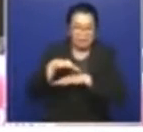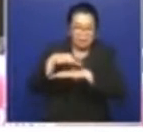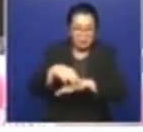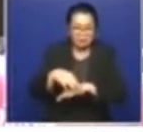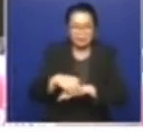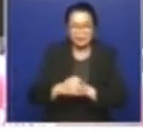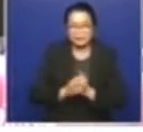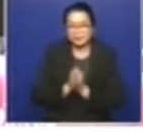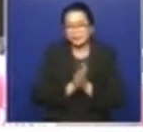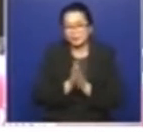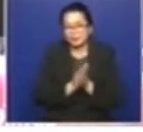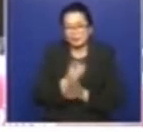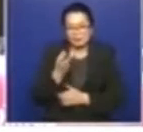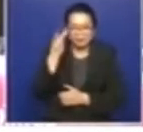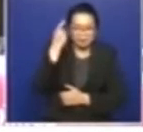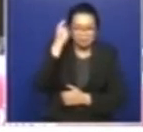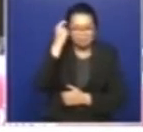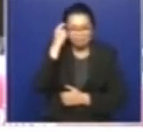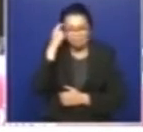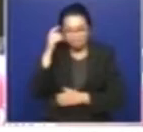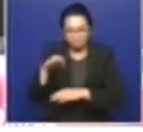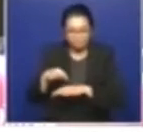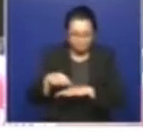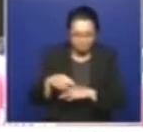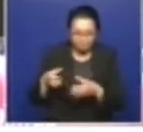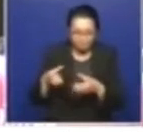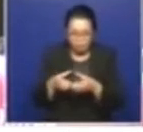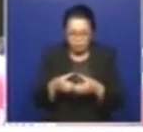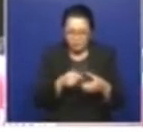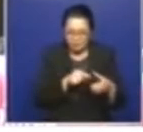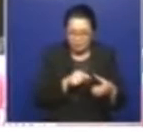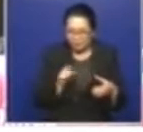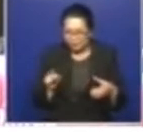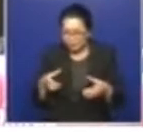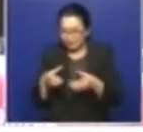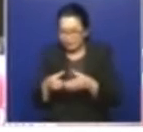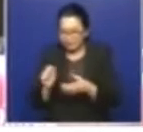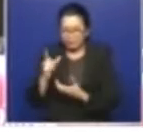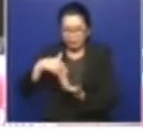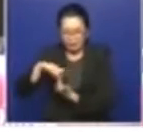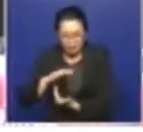ลยนายกโควต้านายกโควต้าพรรคทีมเศรษฐกิ